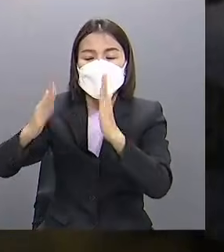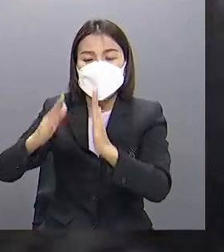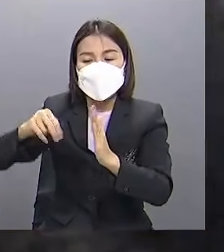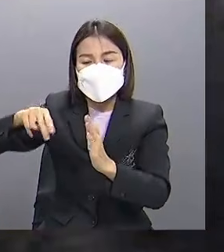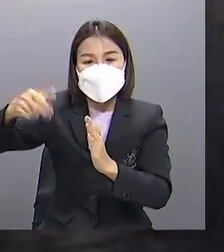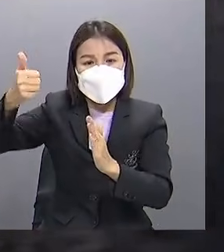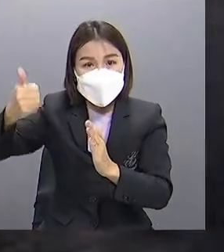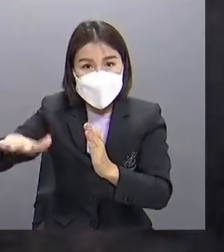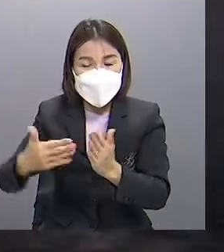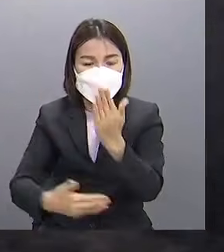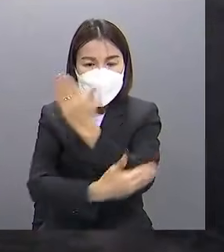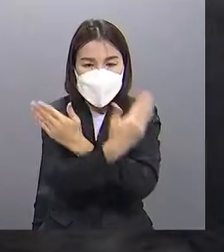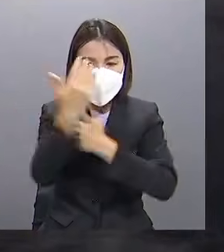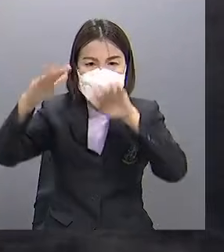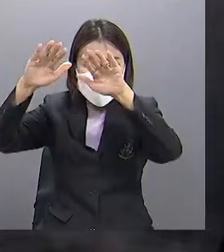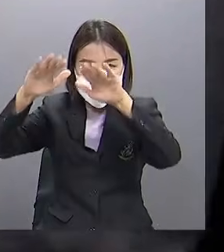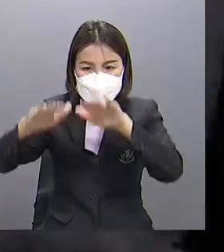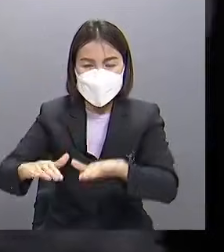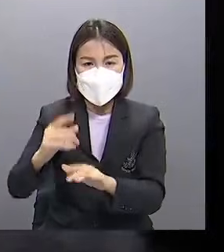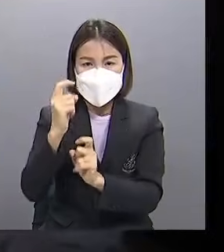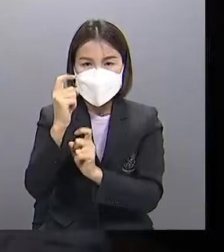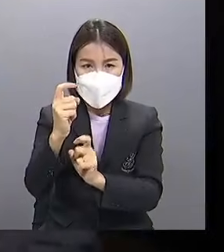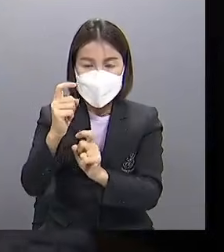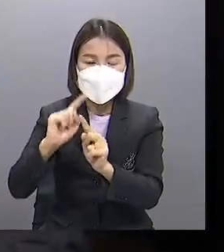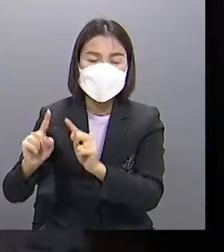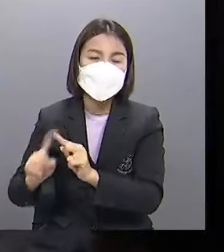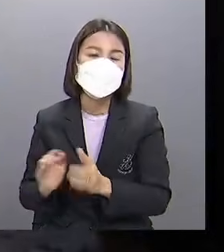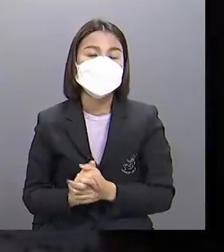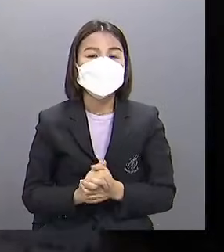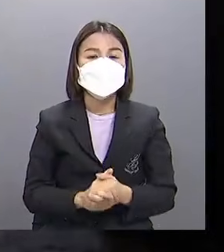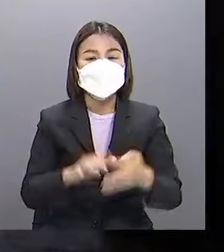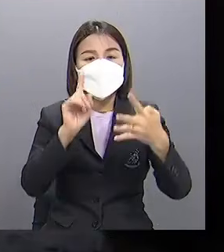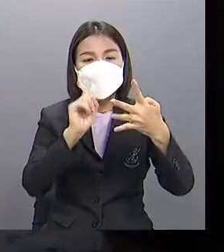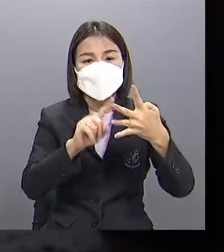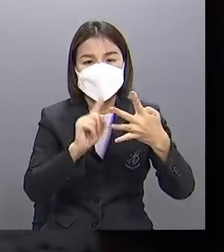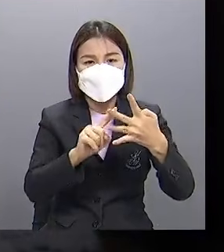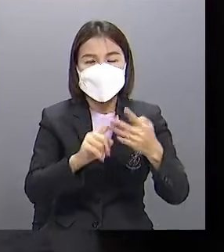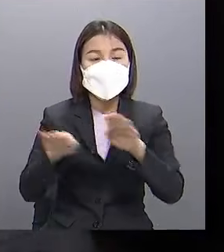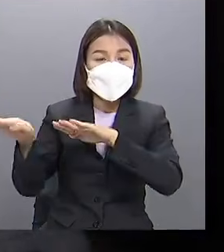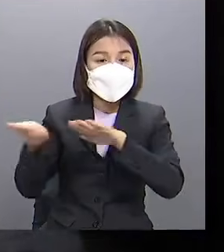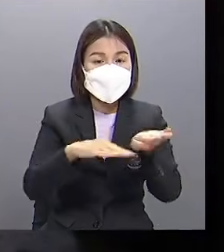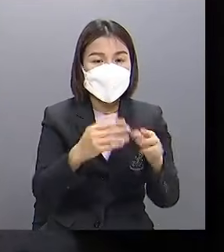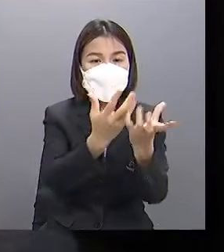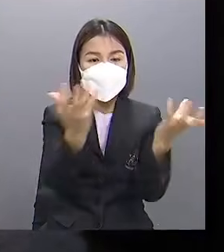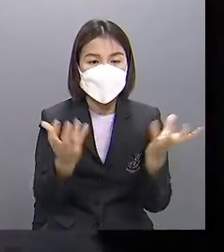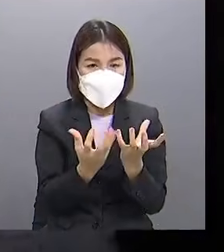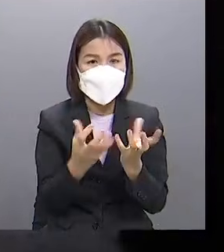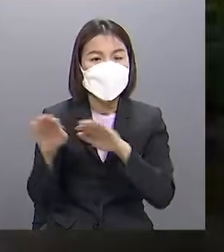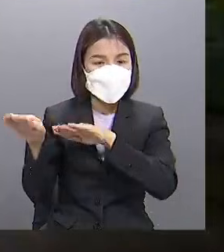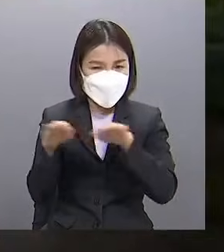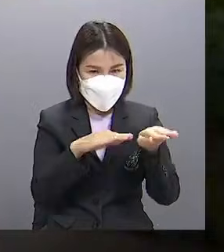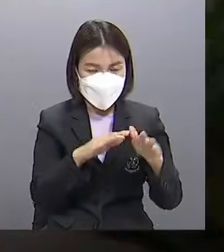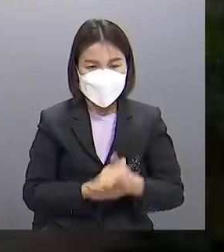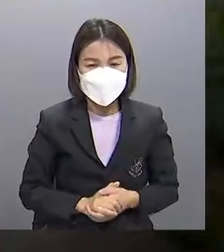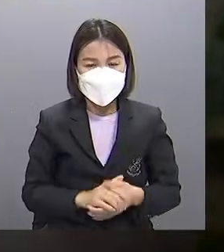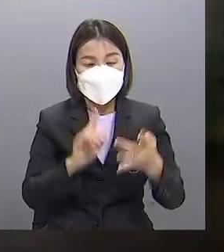ติและลดความสูญเสีย 2. ต้องเตรียมความพร้อมด้านอุปกรณ์ให้มากกว่าเดิม 3.